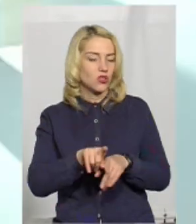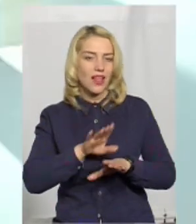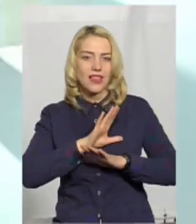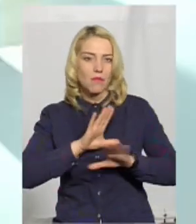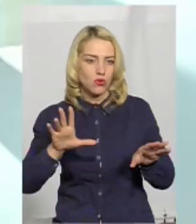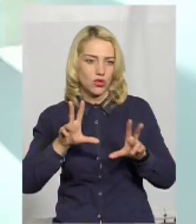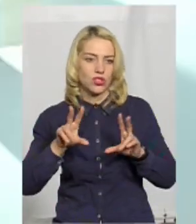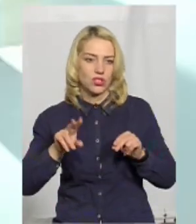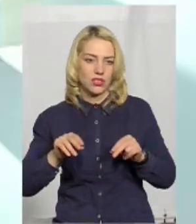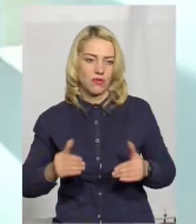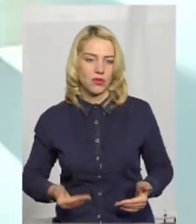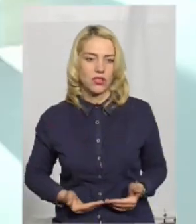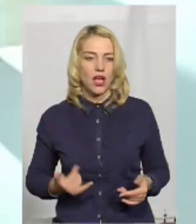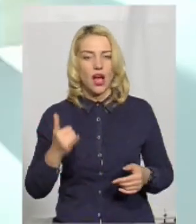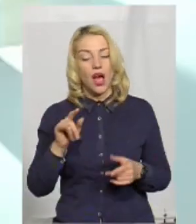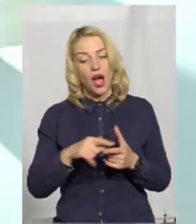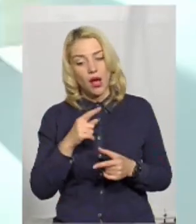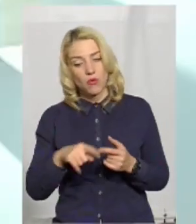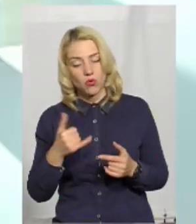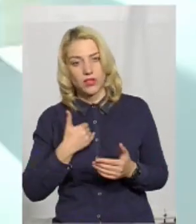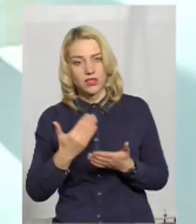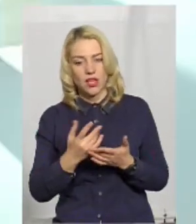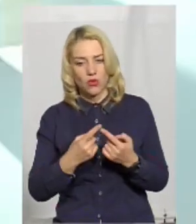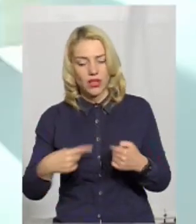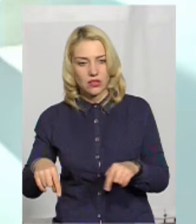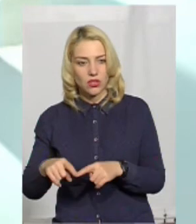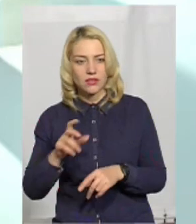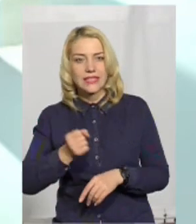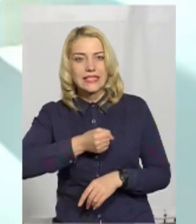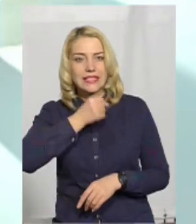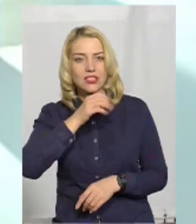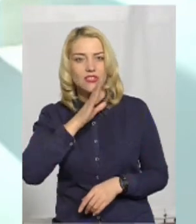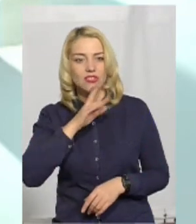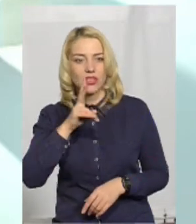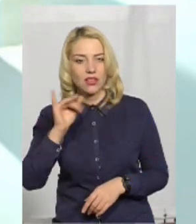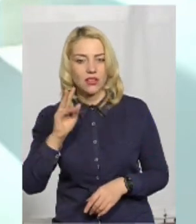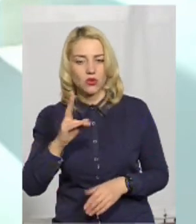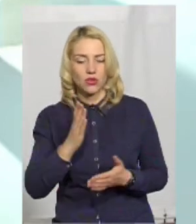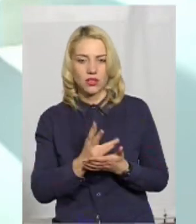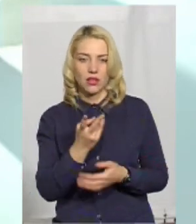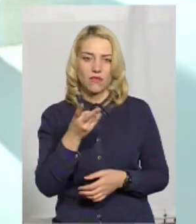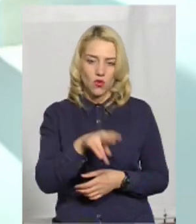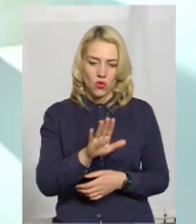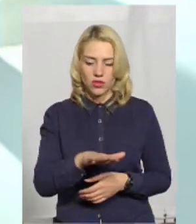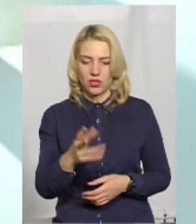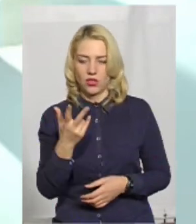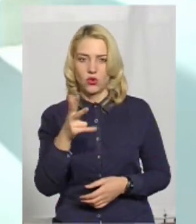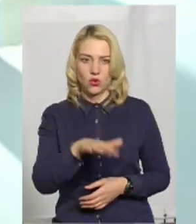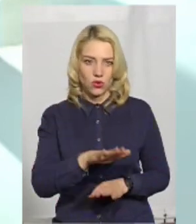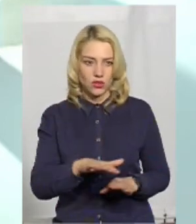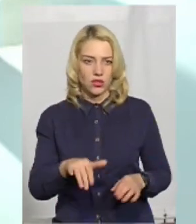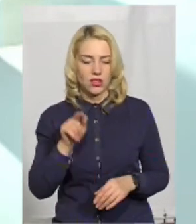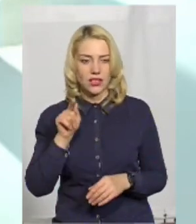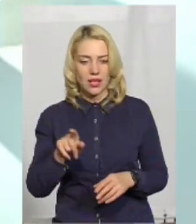дітьми. Або зараз у нас є нова категорія, це старші жінки, мається на увазі, які вже мають по двоє, по троє дітей. І